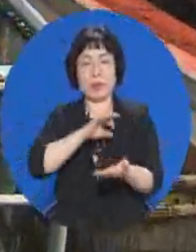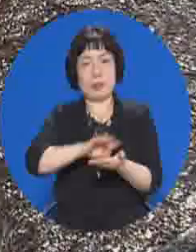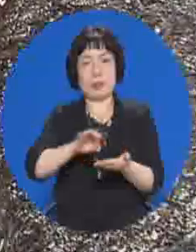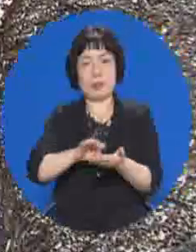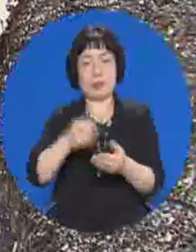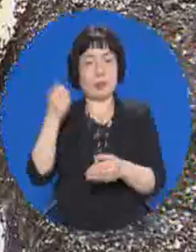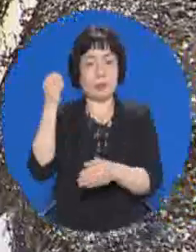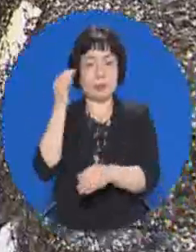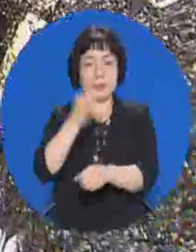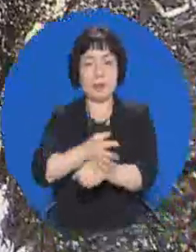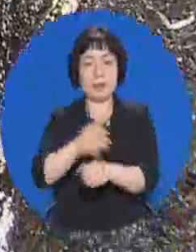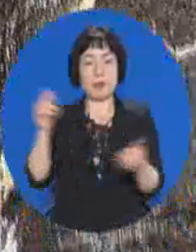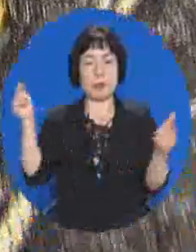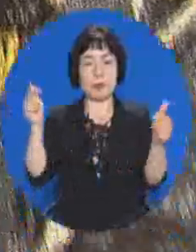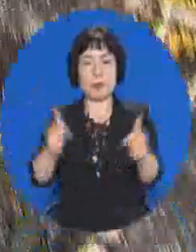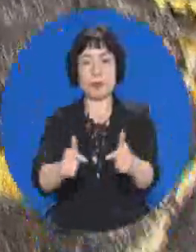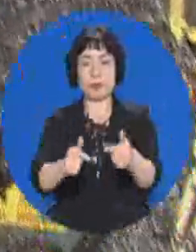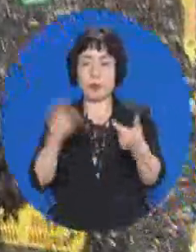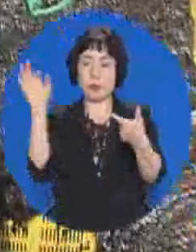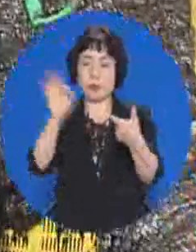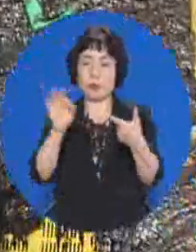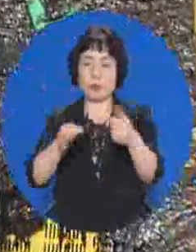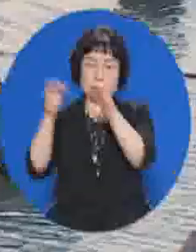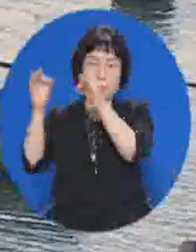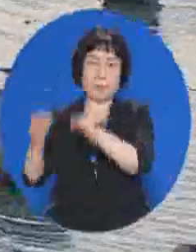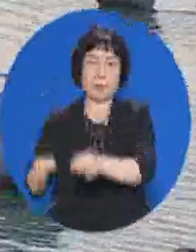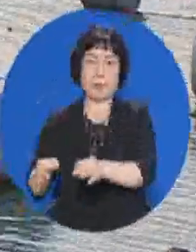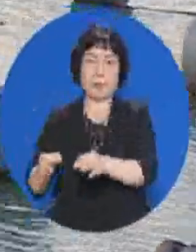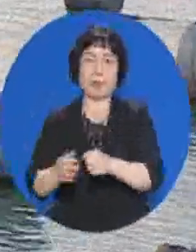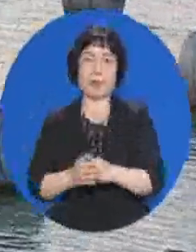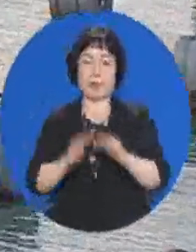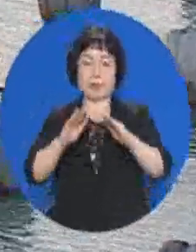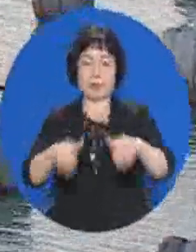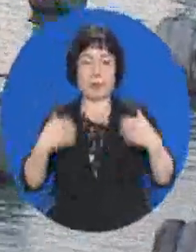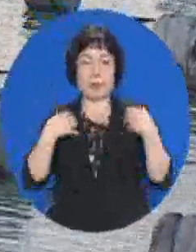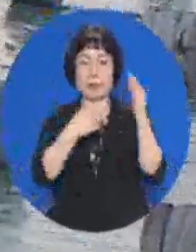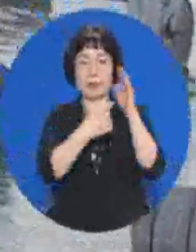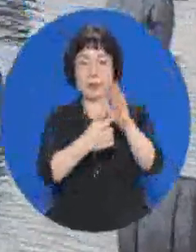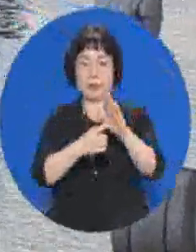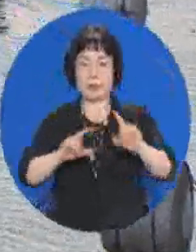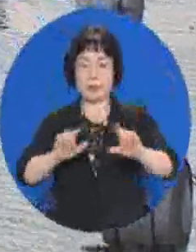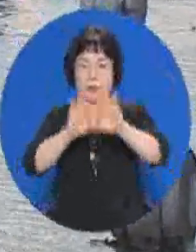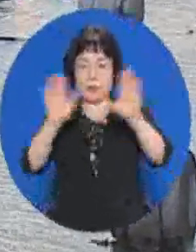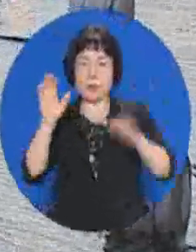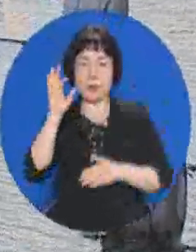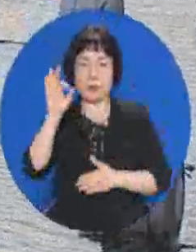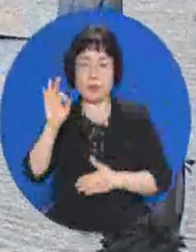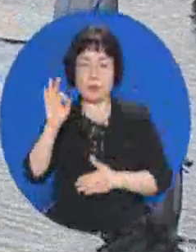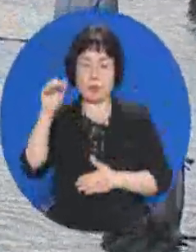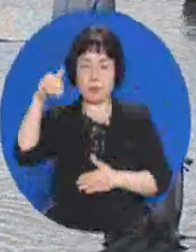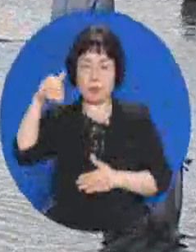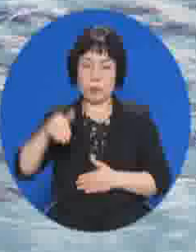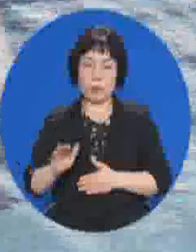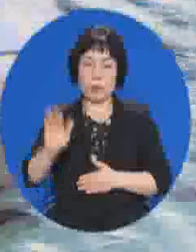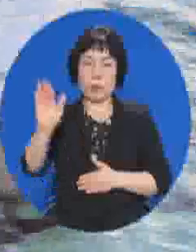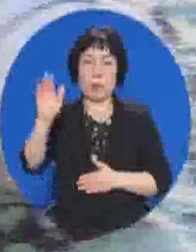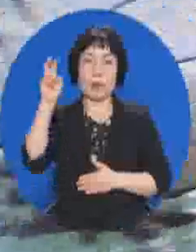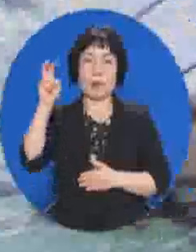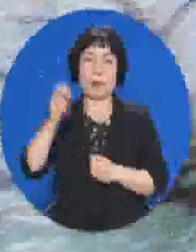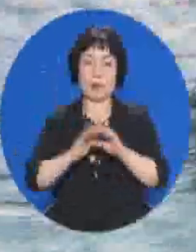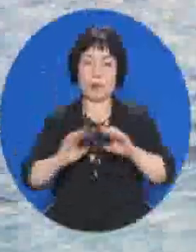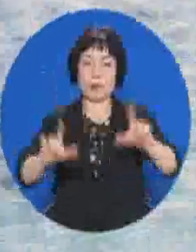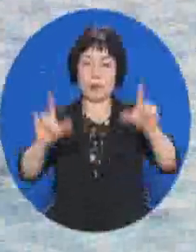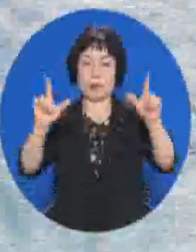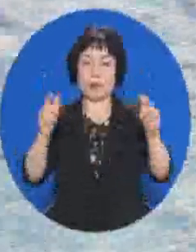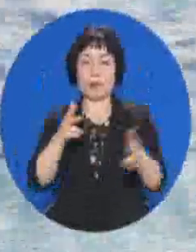줄면서 가격조차 6%가량 떨어진 상황. 전라남도는 기상 상황이 점차 호전될 것으로 보고 있지만 올해